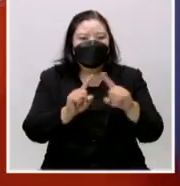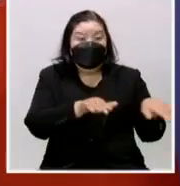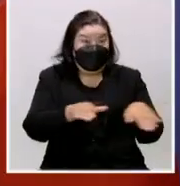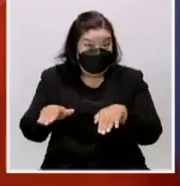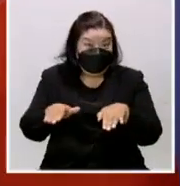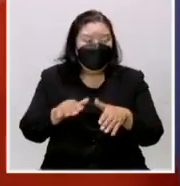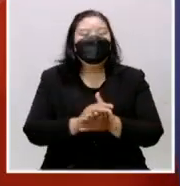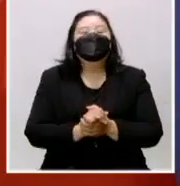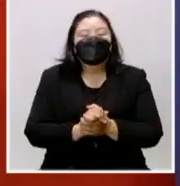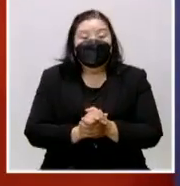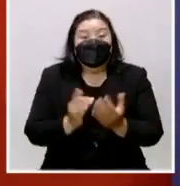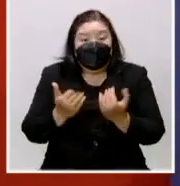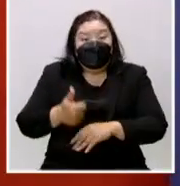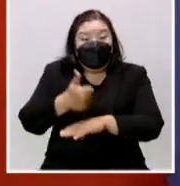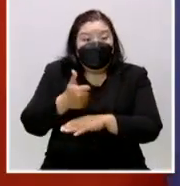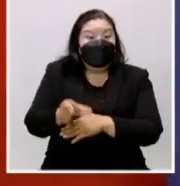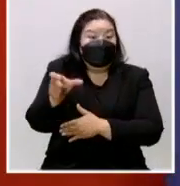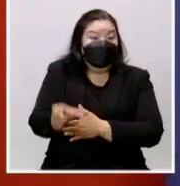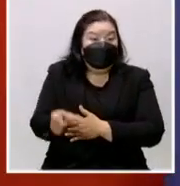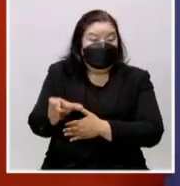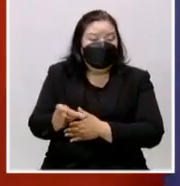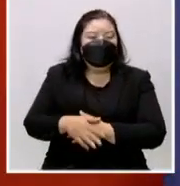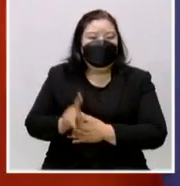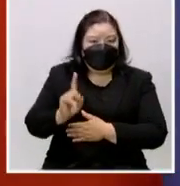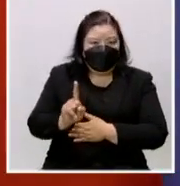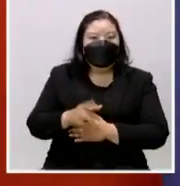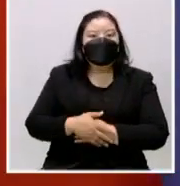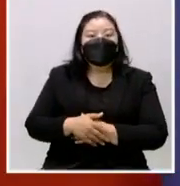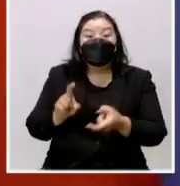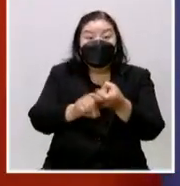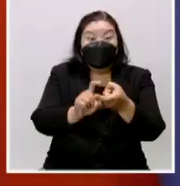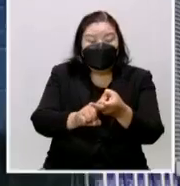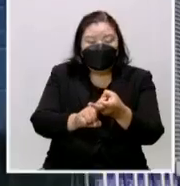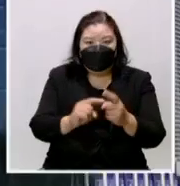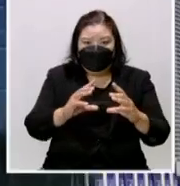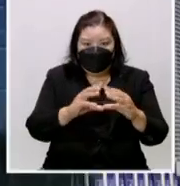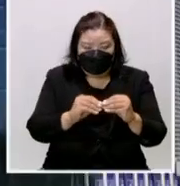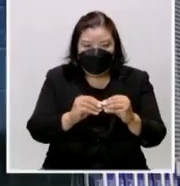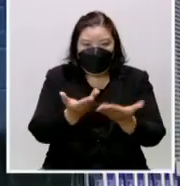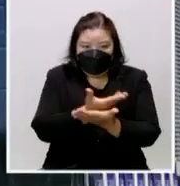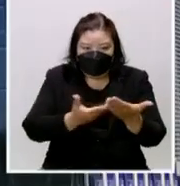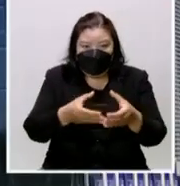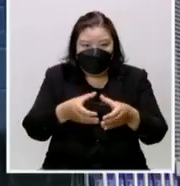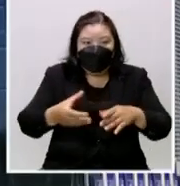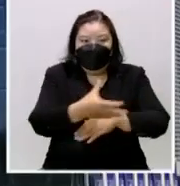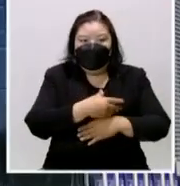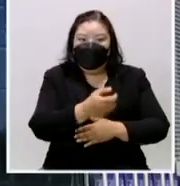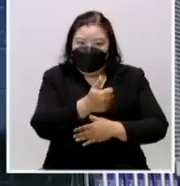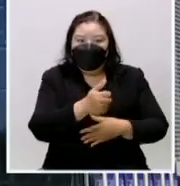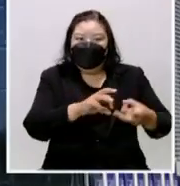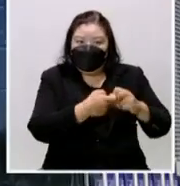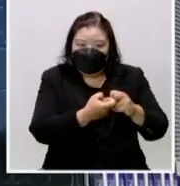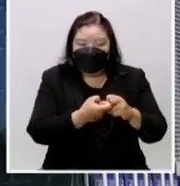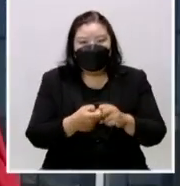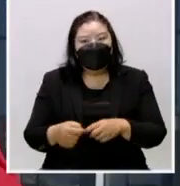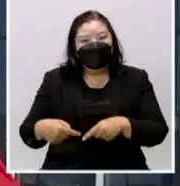เอลมาครงของฝรั่งเศสกล่าวว่าเป้าหมายก็คือให้รัสเซียกลับมามีส่วนร่วมในกรอบการเมืองเพียงกรอบเดียวที่สามารถแก้สถานการณ์ในยูเ